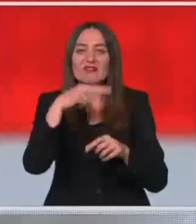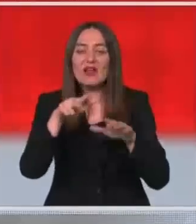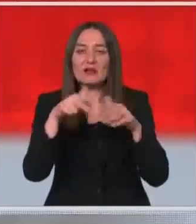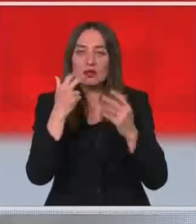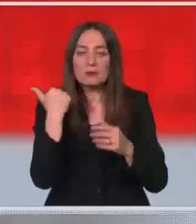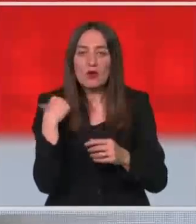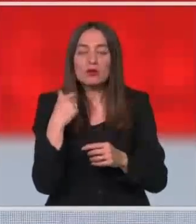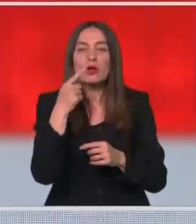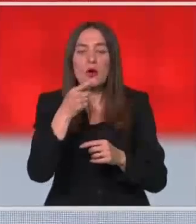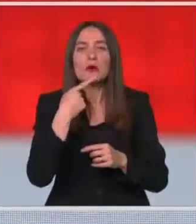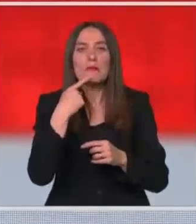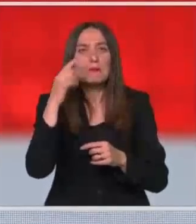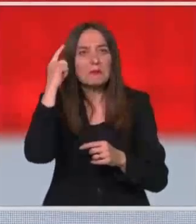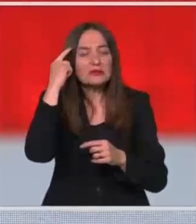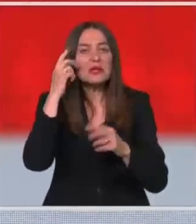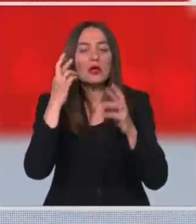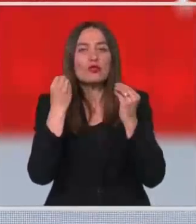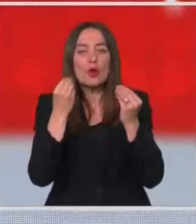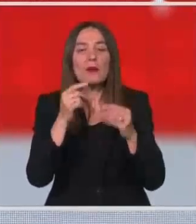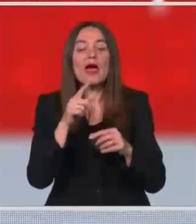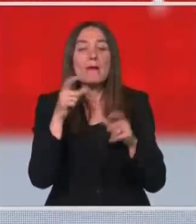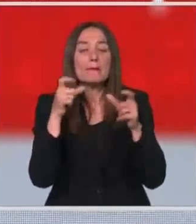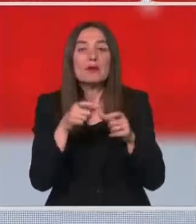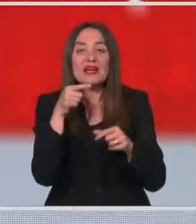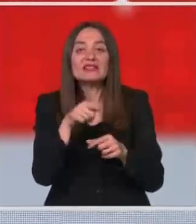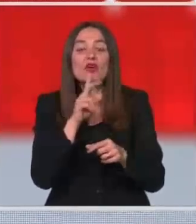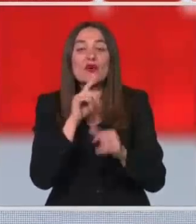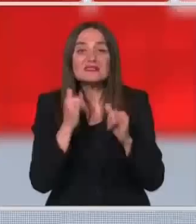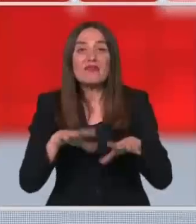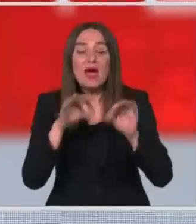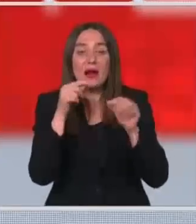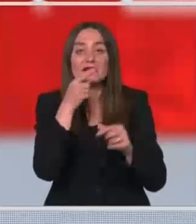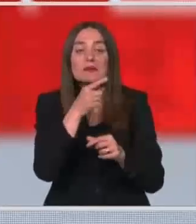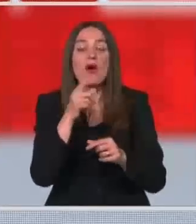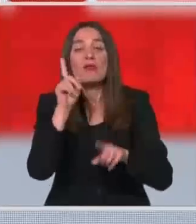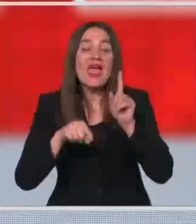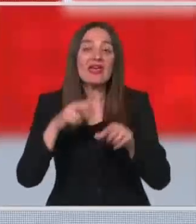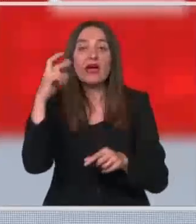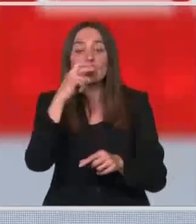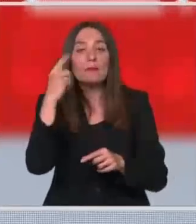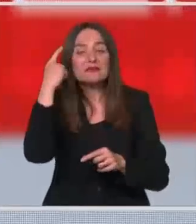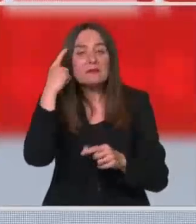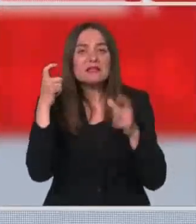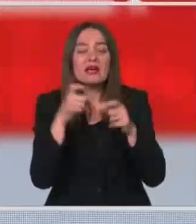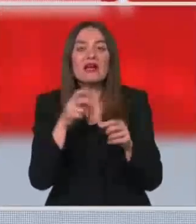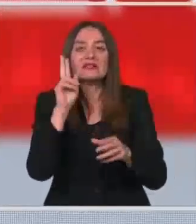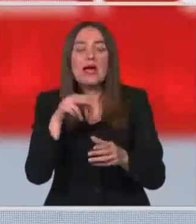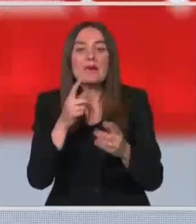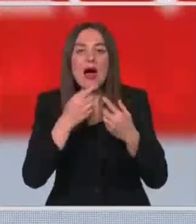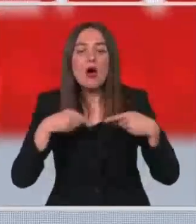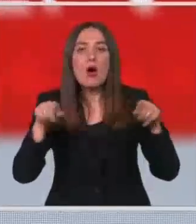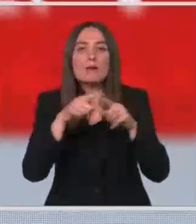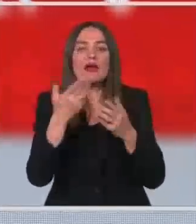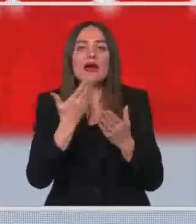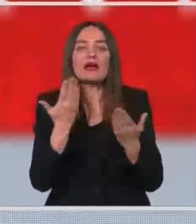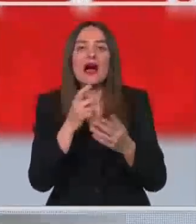pesimista govoreći o krizi u kojoj se sada nalazimo. Neki ekonomisti smatraju da će kriza imati oblik